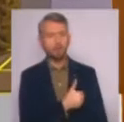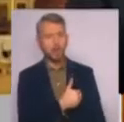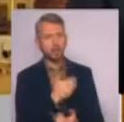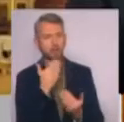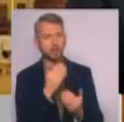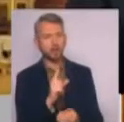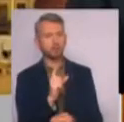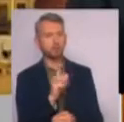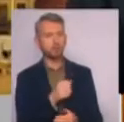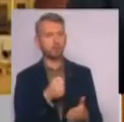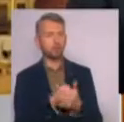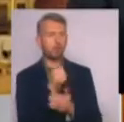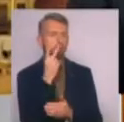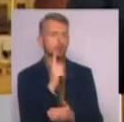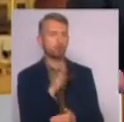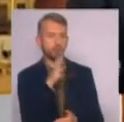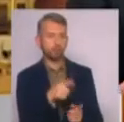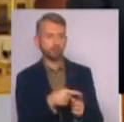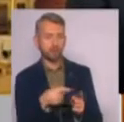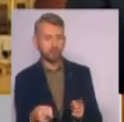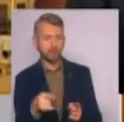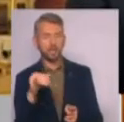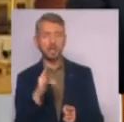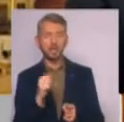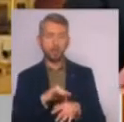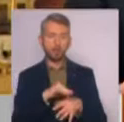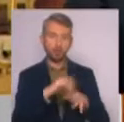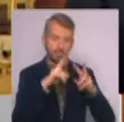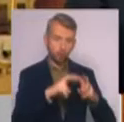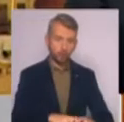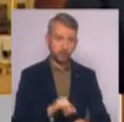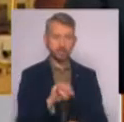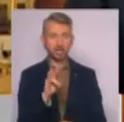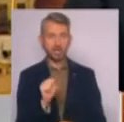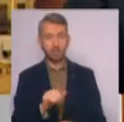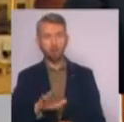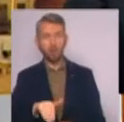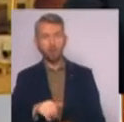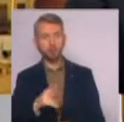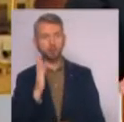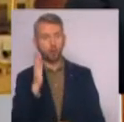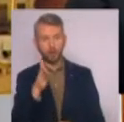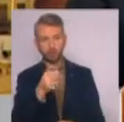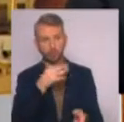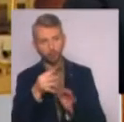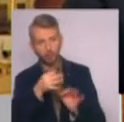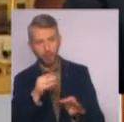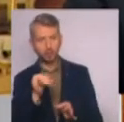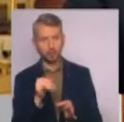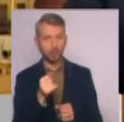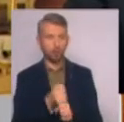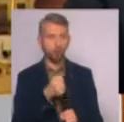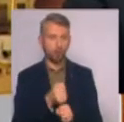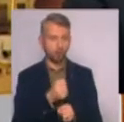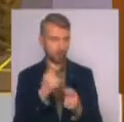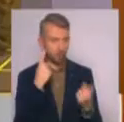Звертатися в першій половині дня, щоб був час. Щоб був і час. На проведення дослідження, і на потім подальшу консультацію і обробку тих